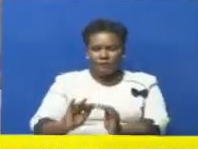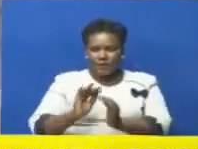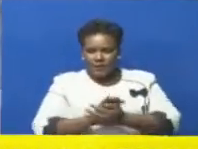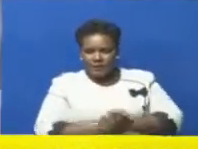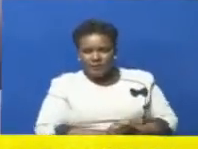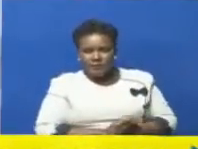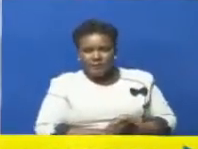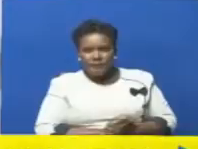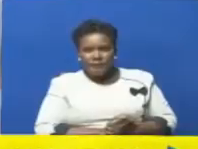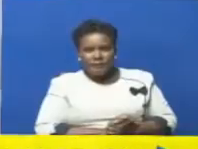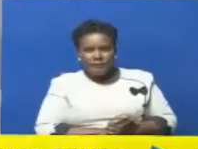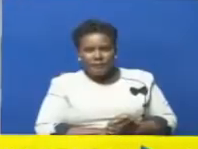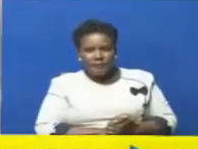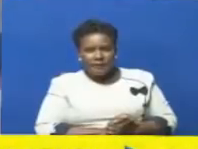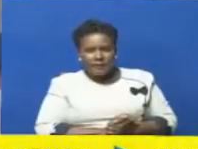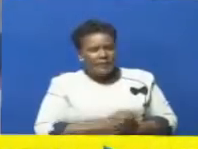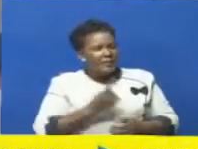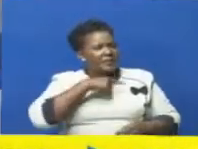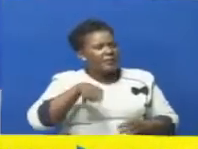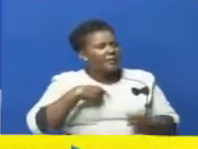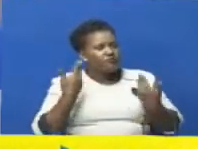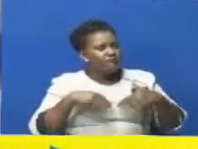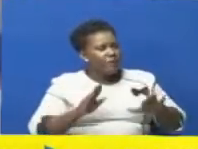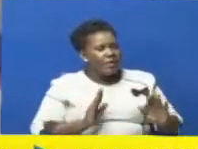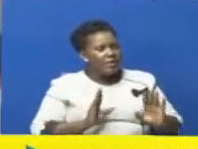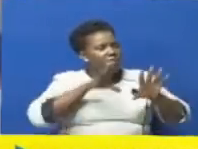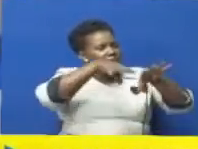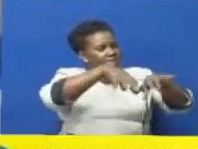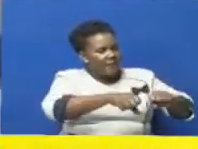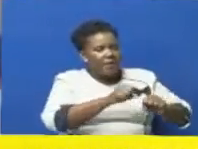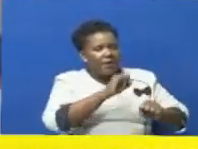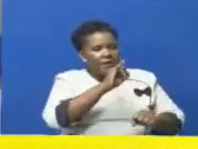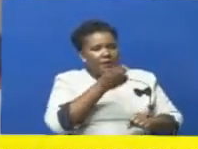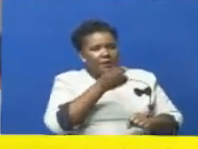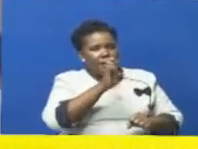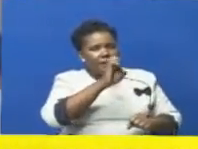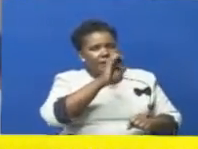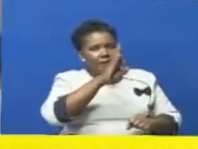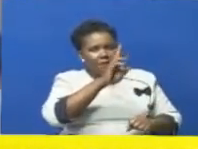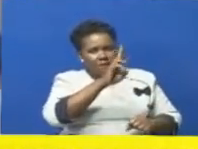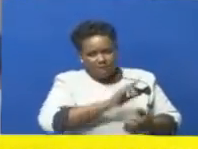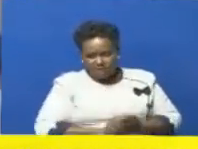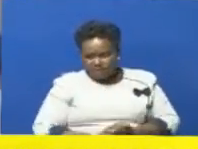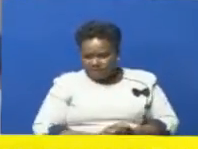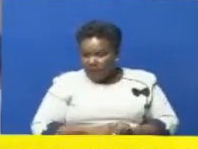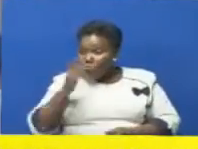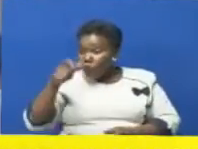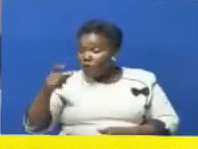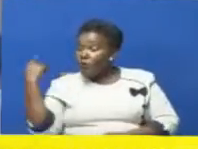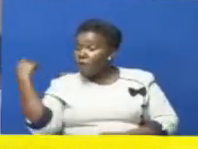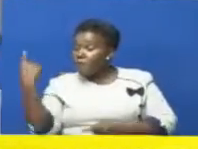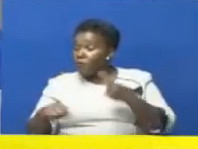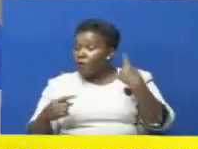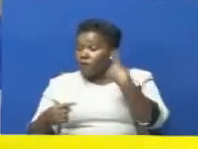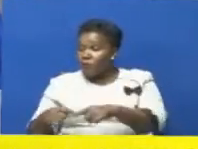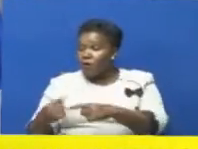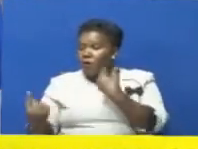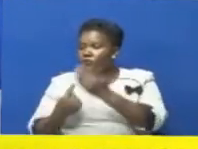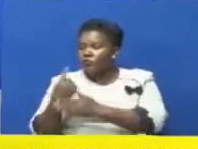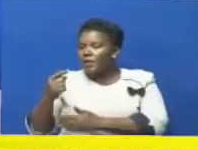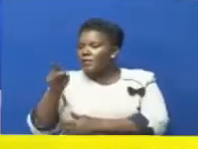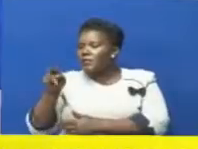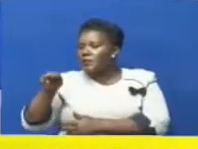mwananchi anayeomba aende IHF. Wananchi wanapigwa kisa ni kwa GN namba 28. Ambaye hata